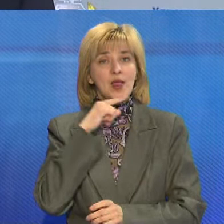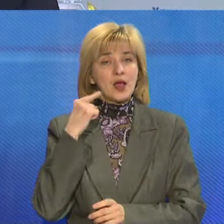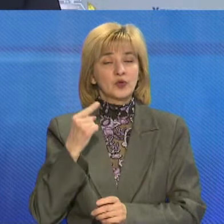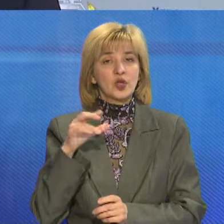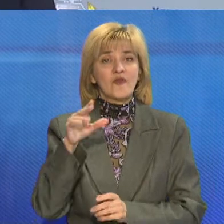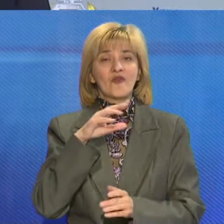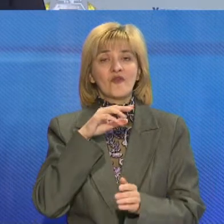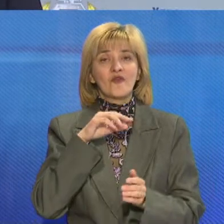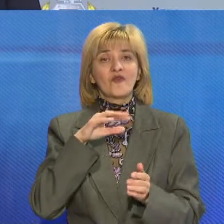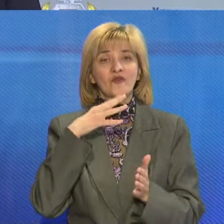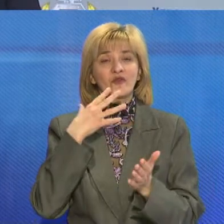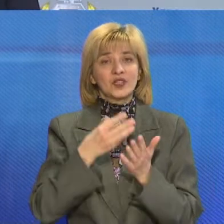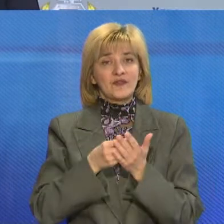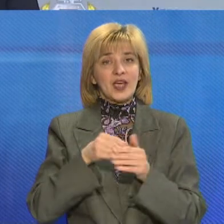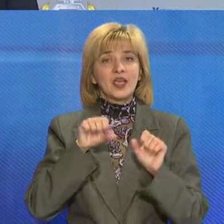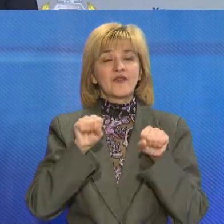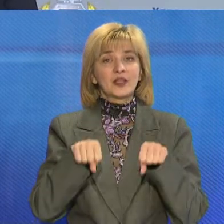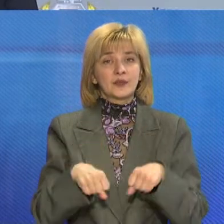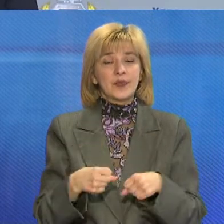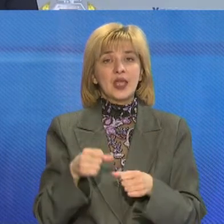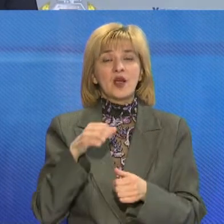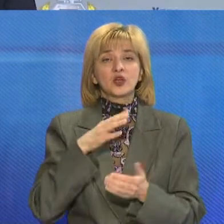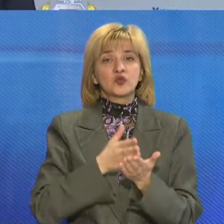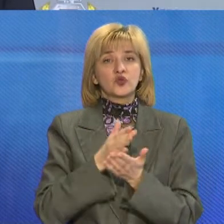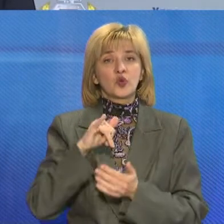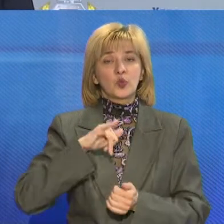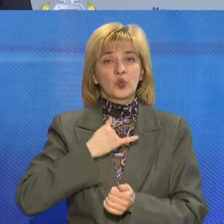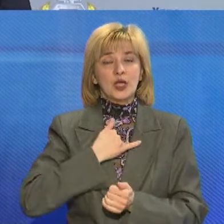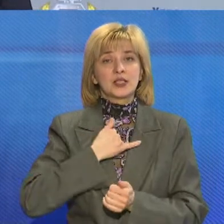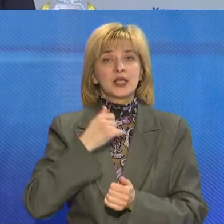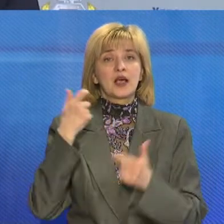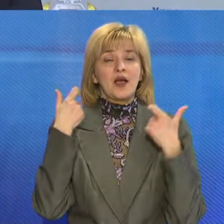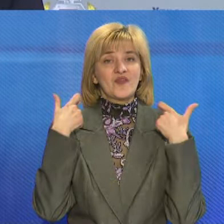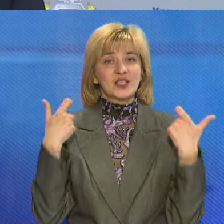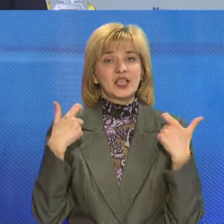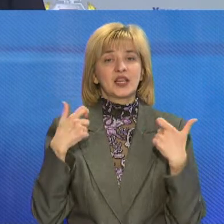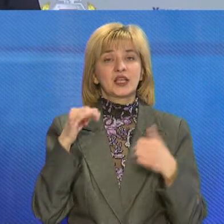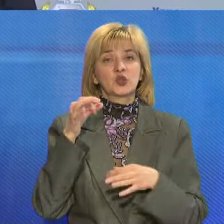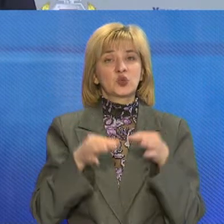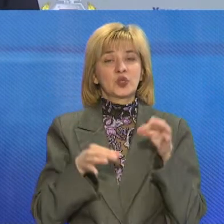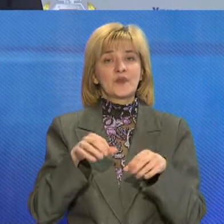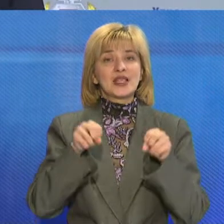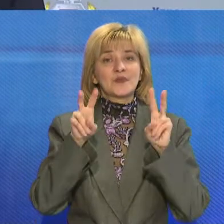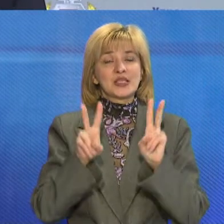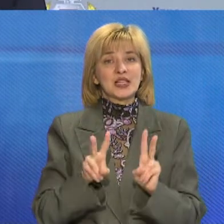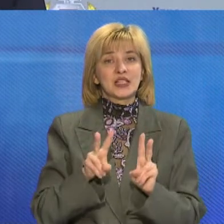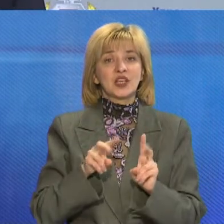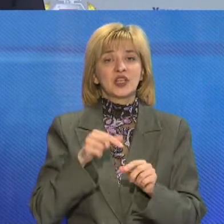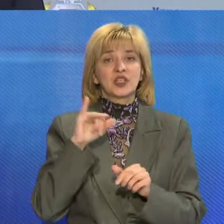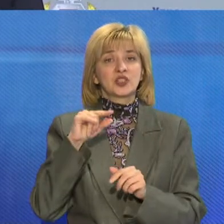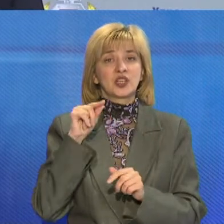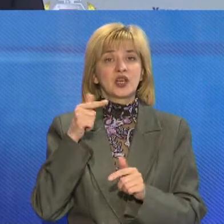поэтому, естественно, службу у нас проходят офицеры и судебные эксперты из числа гражданского персонала. И очень важна